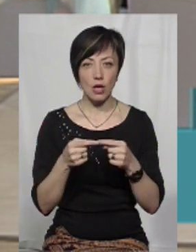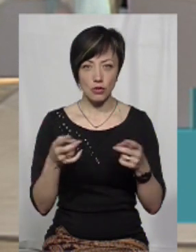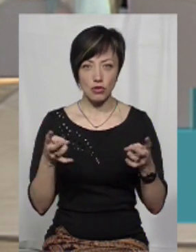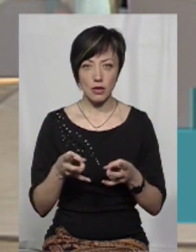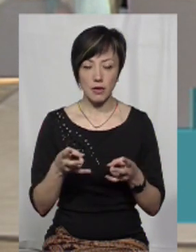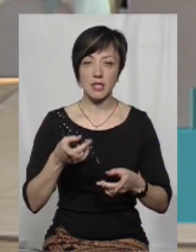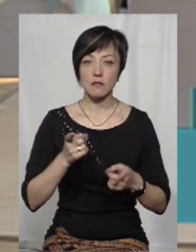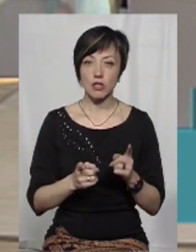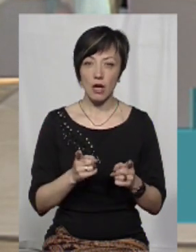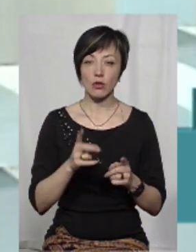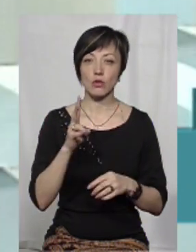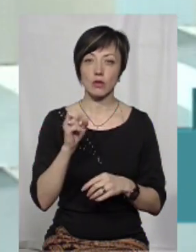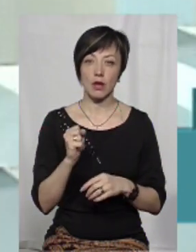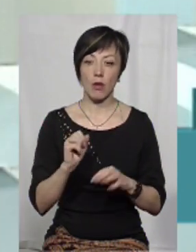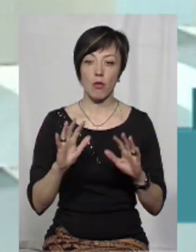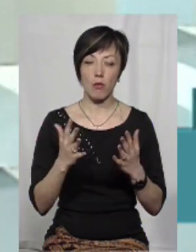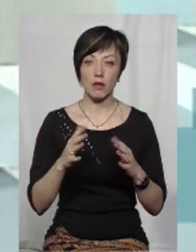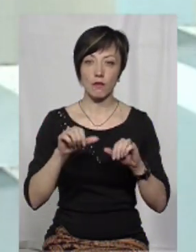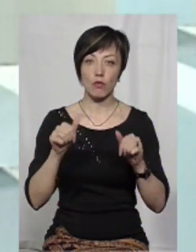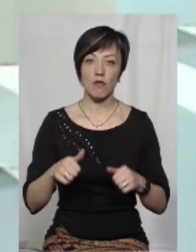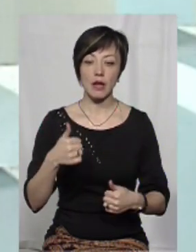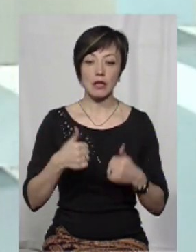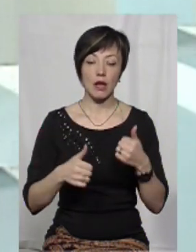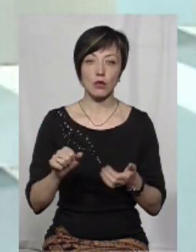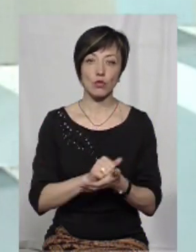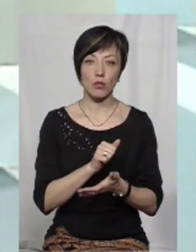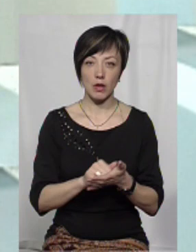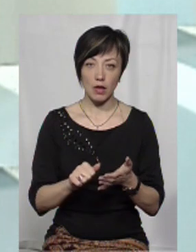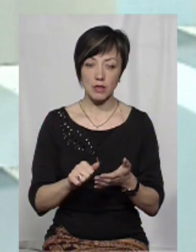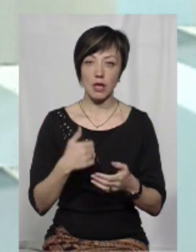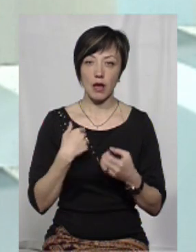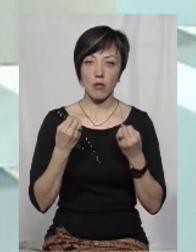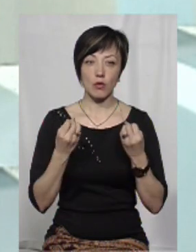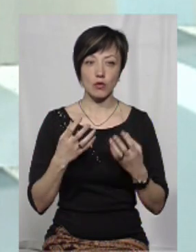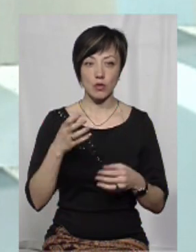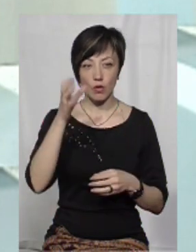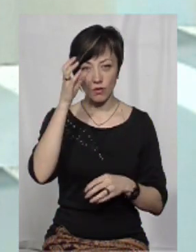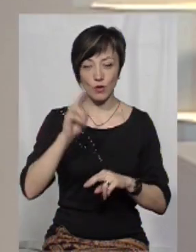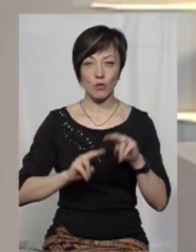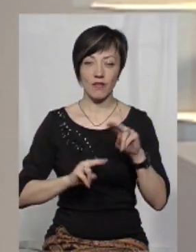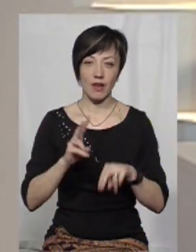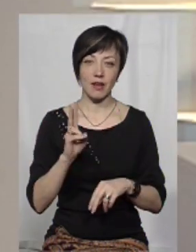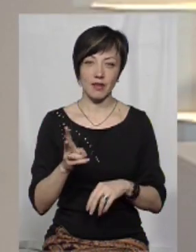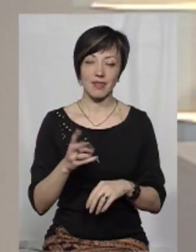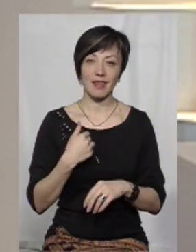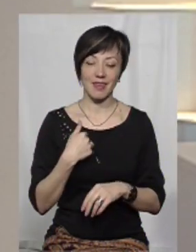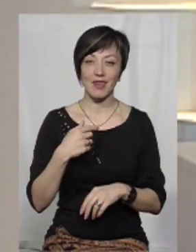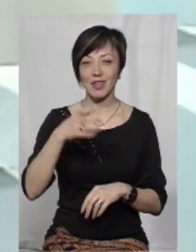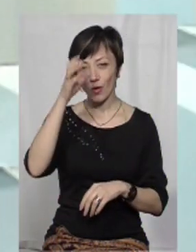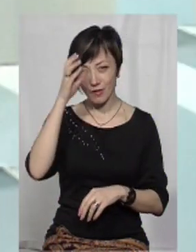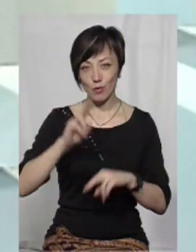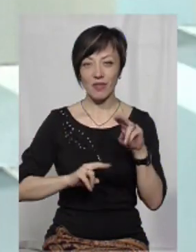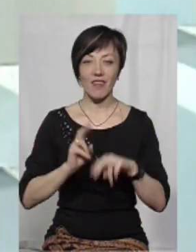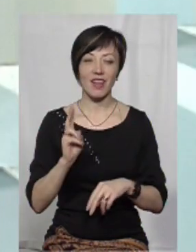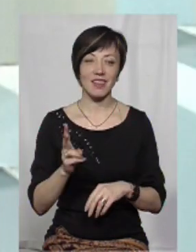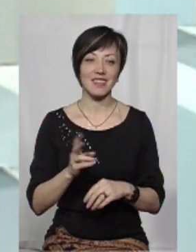Ну, звичайно, вже на момент формування тендерної документації. Наприклад, я просто за освітою від будівельник. Самого початку, так? Так, да, я будівельник.